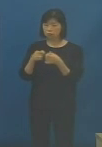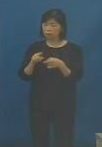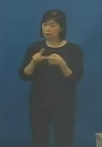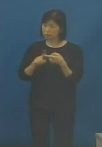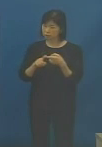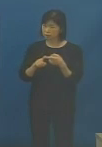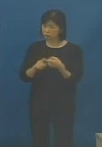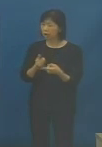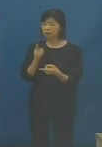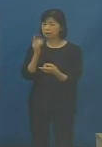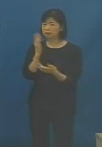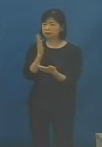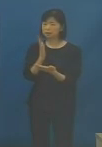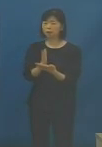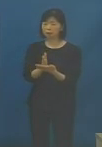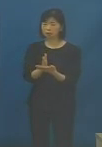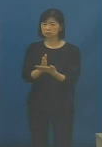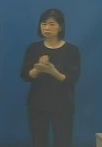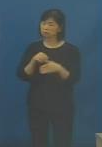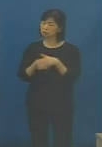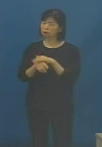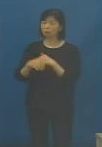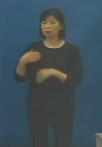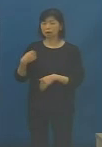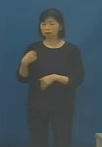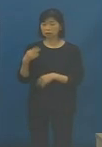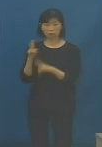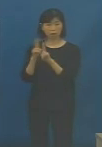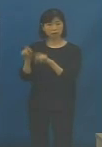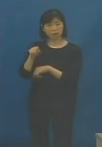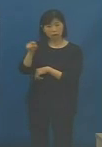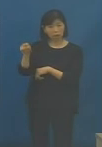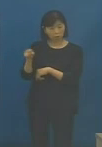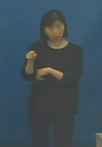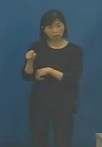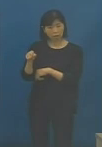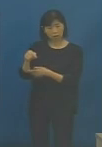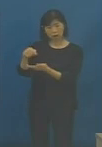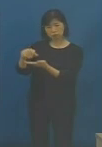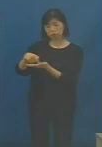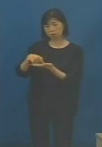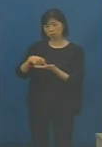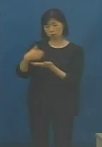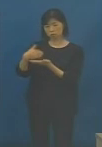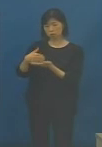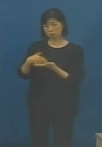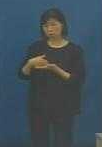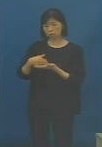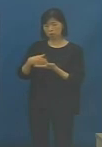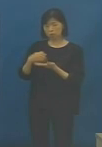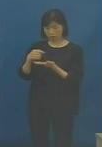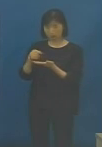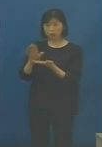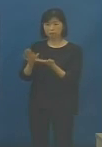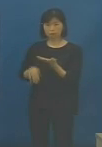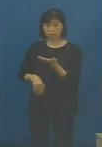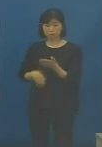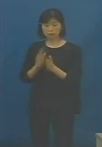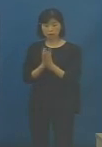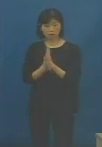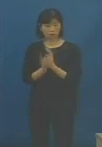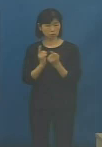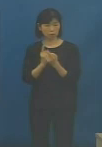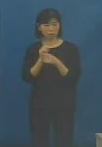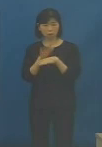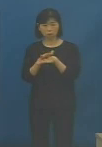ったっていうことを出版社側が主張されています。で県の対応についてど